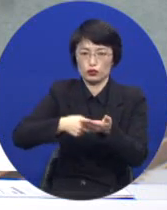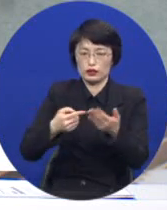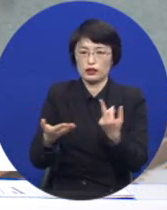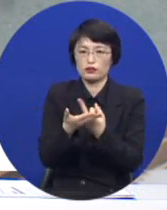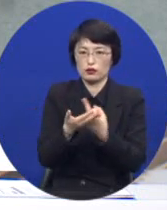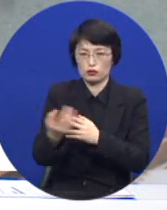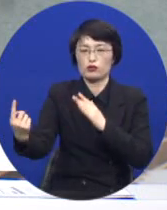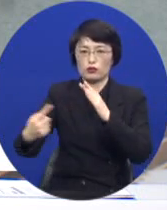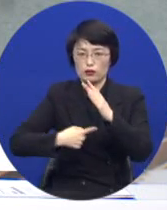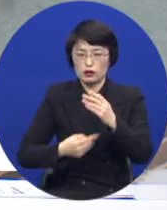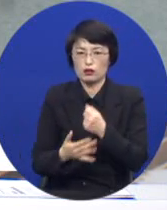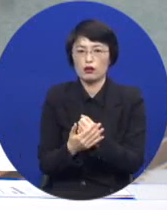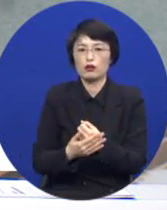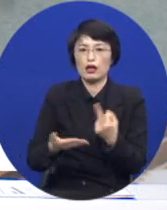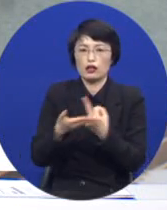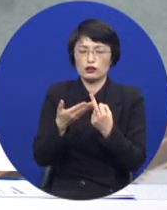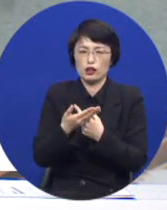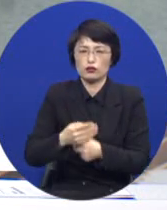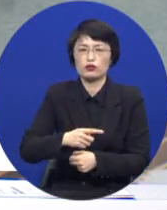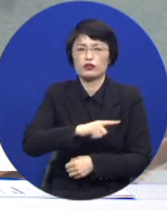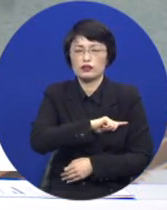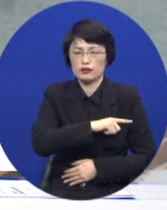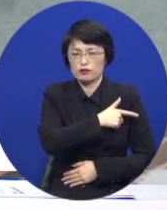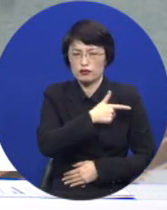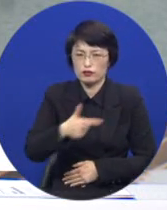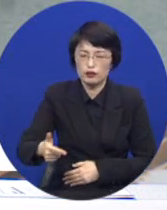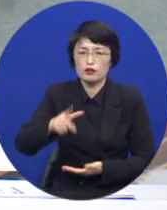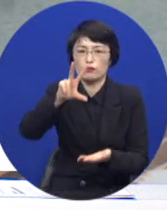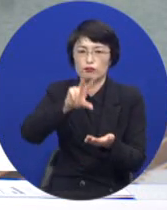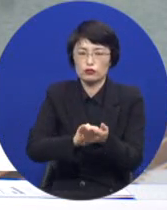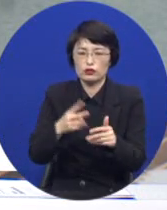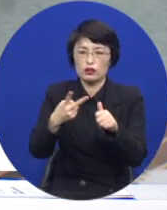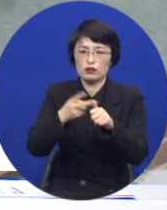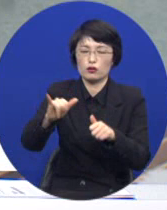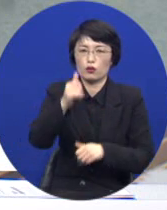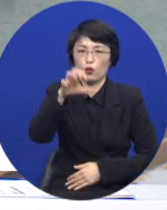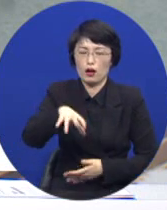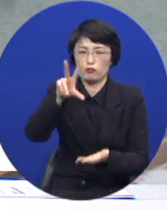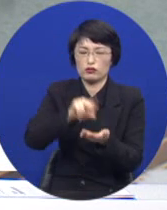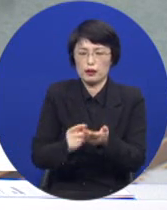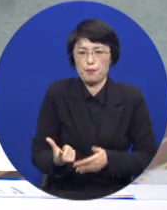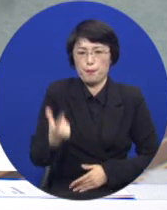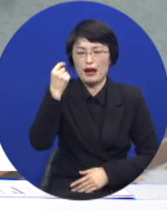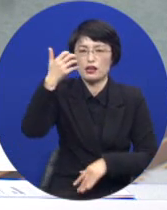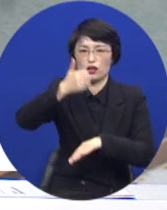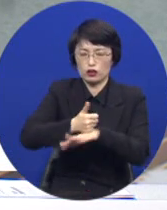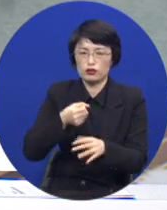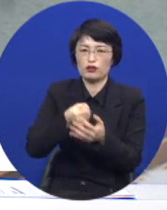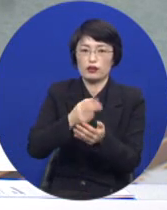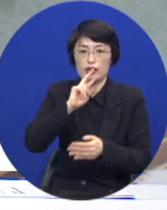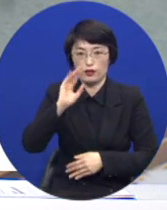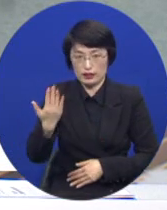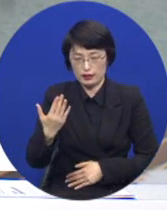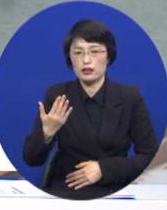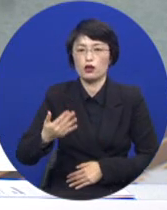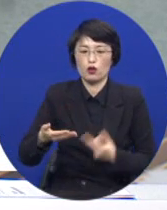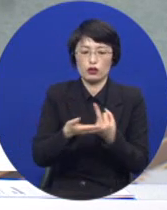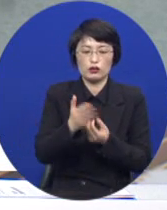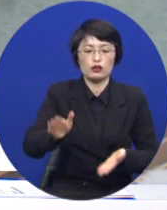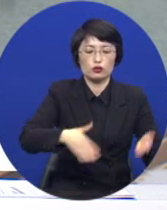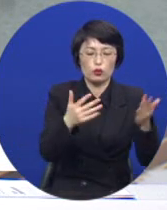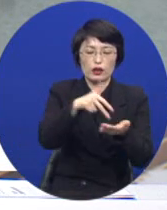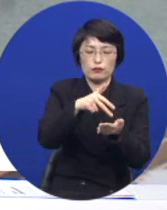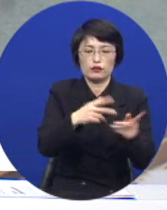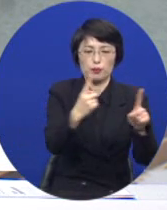제 지역 최대 현안인 j 군과 문제는 빨리 결론을 내려야 한다 면서 제주도가 입장을 바꾸면 제